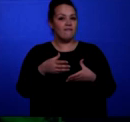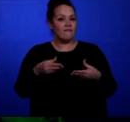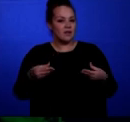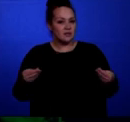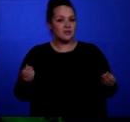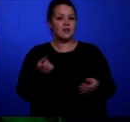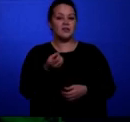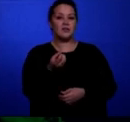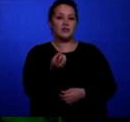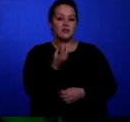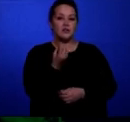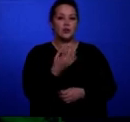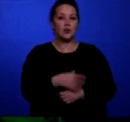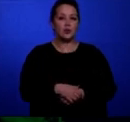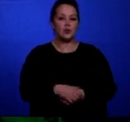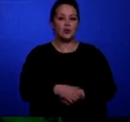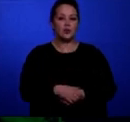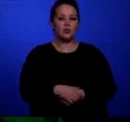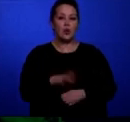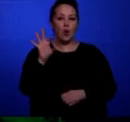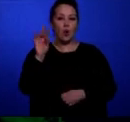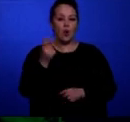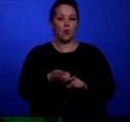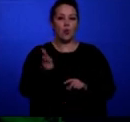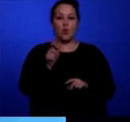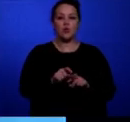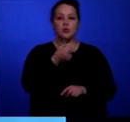Весенний цветок. Он очень красивый.